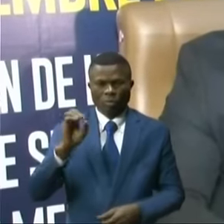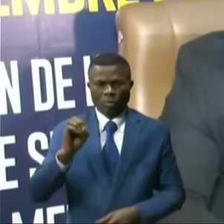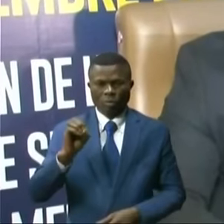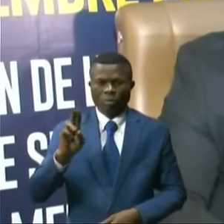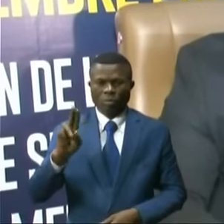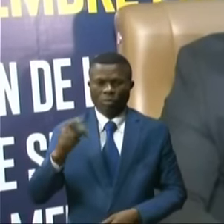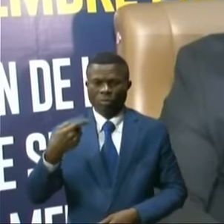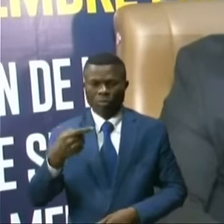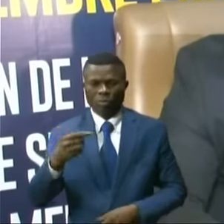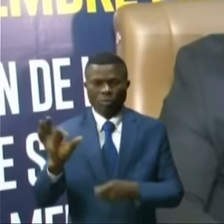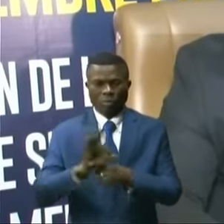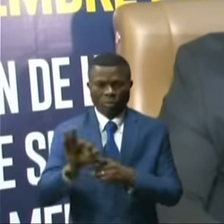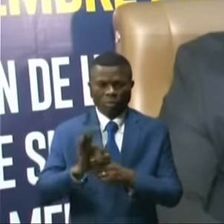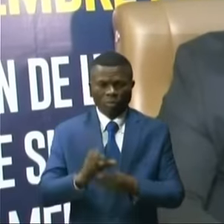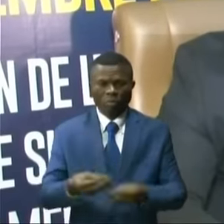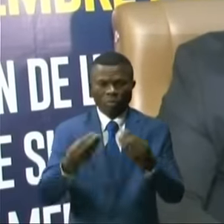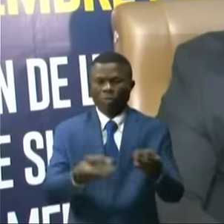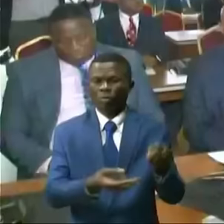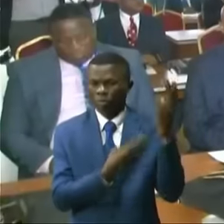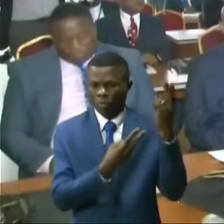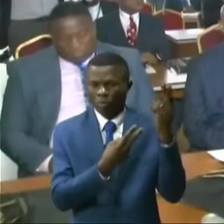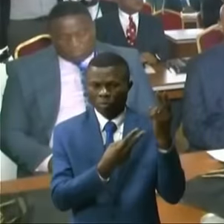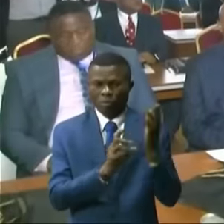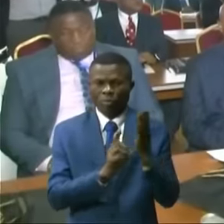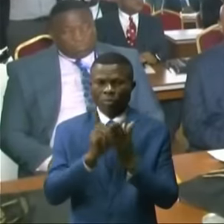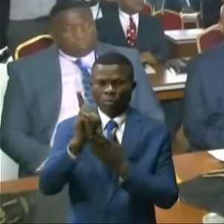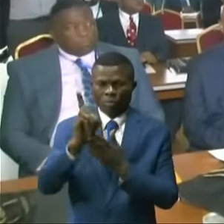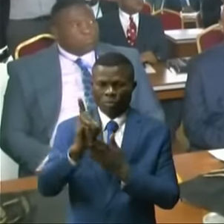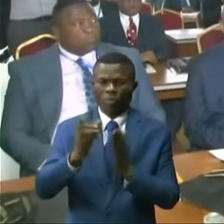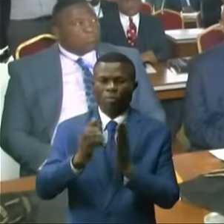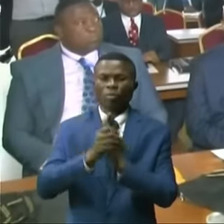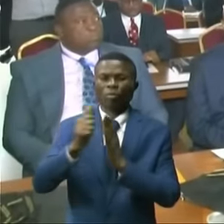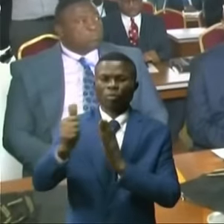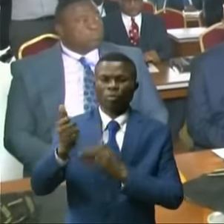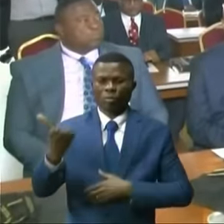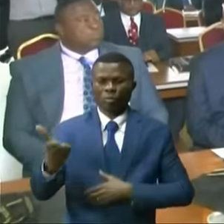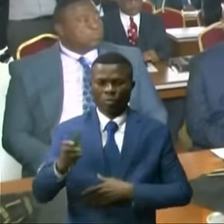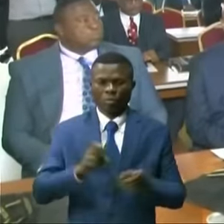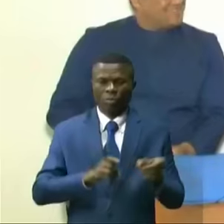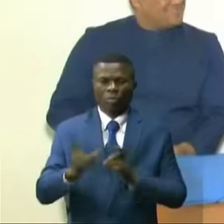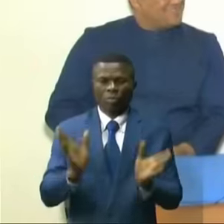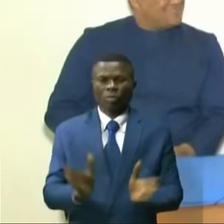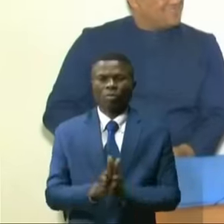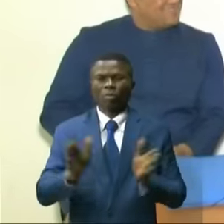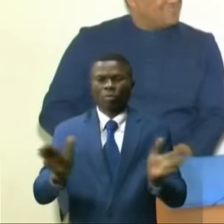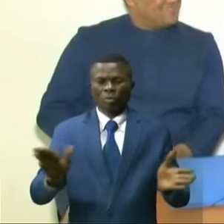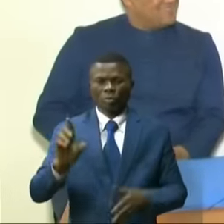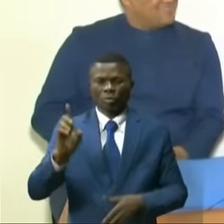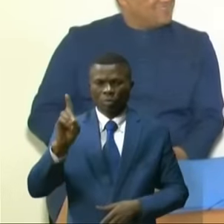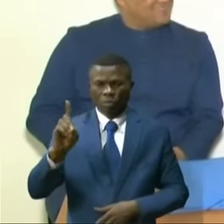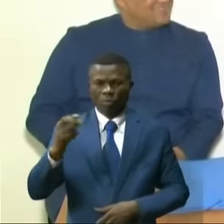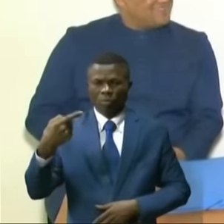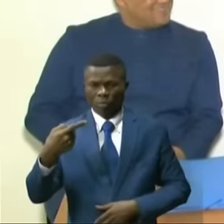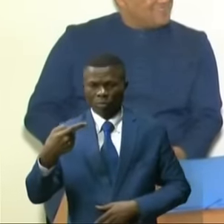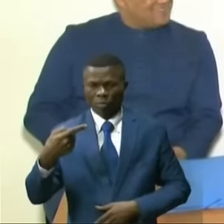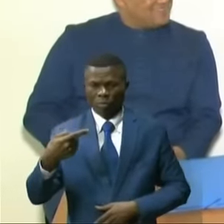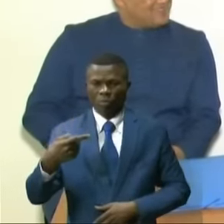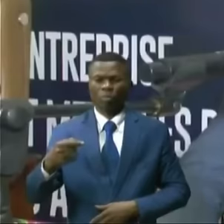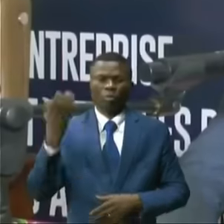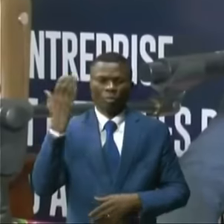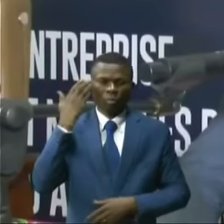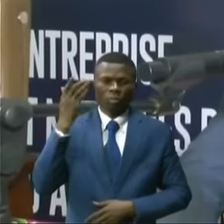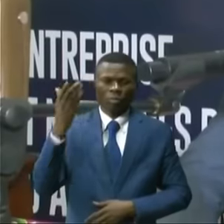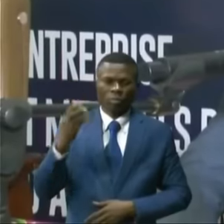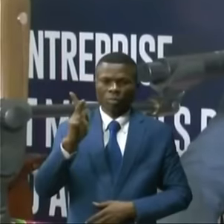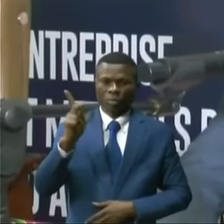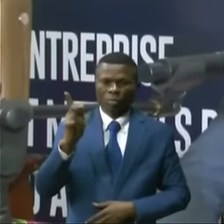PAL là cette formation va valoriser la montée en compétence le directeur général de la CNCS Charles moudia